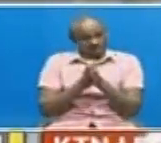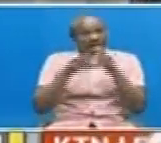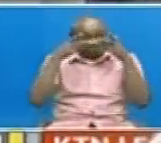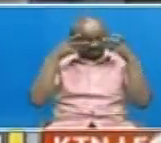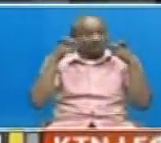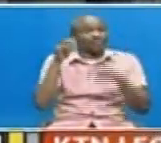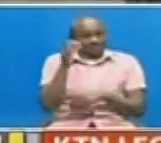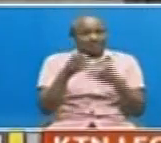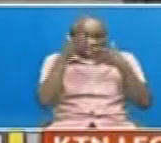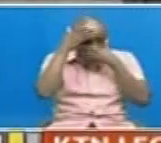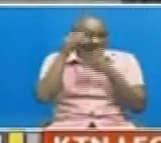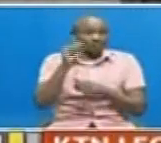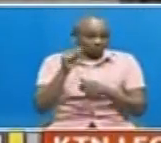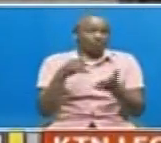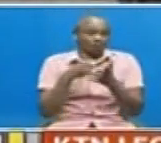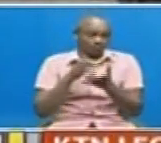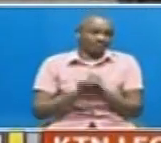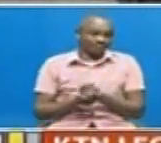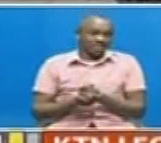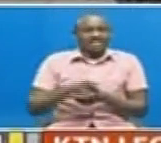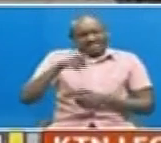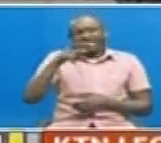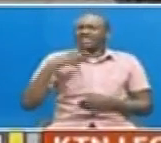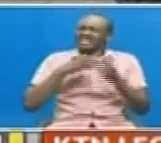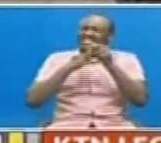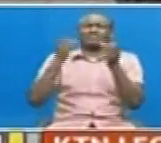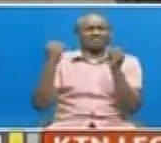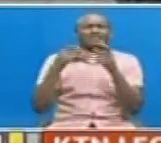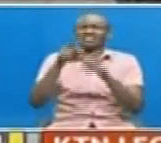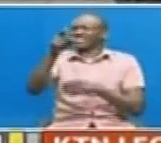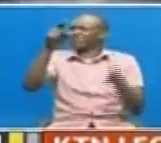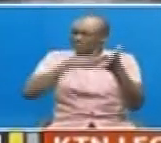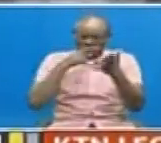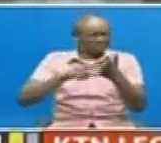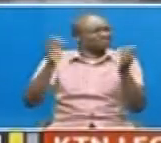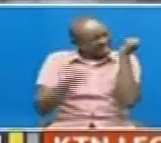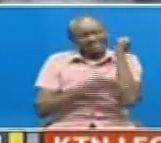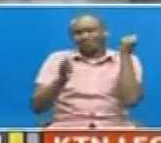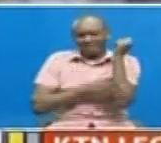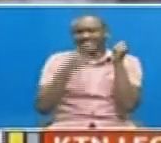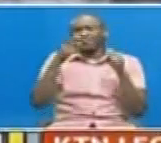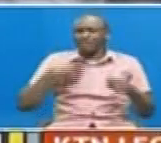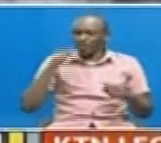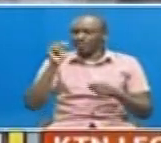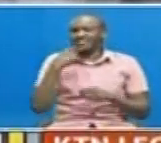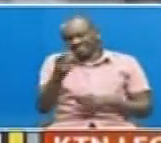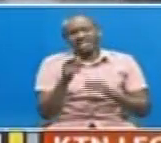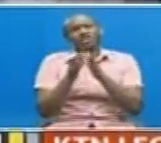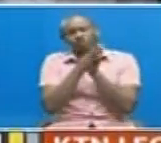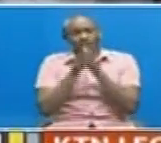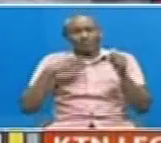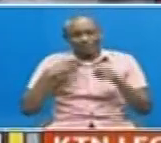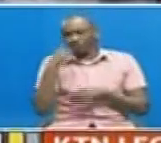la Al-Shabaab. Viongozi walikashifu kitendo hicho cha kinyama na kuwahimiza wakaazi watoe ripoti kuhusiana na